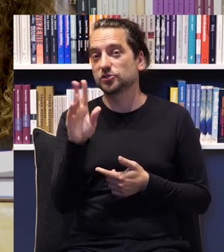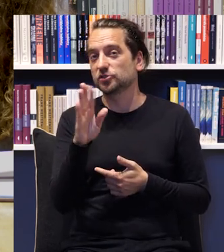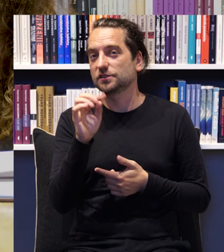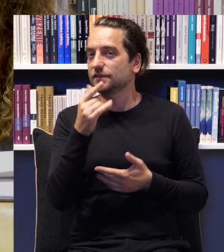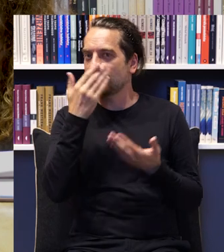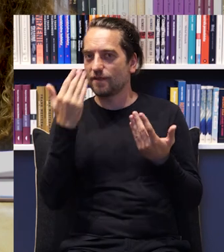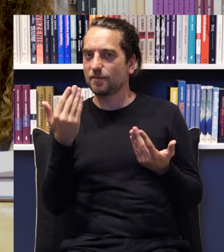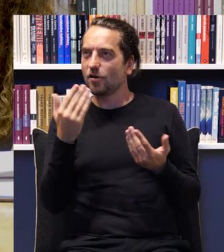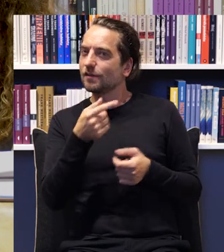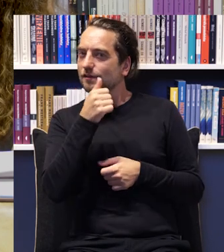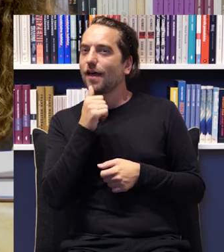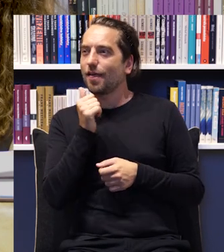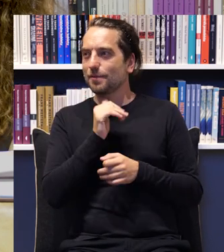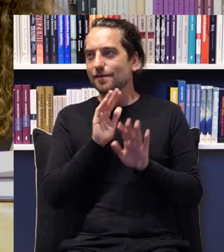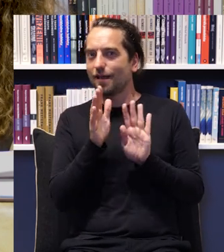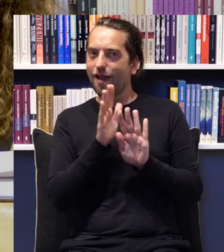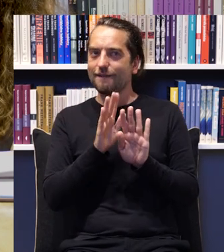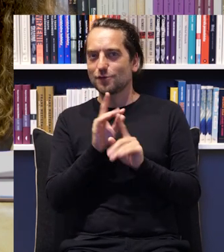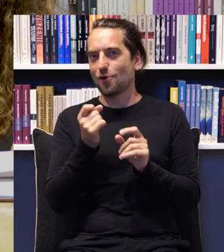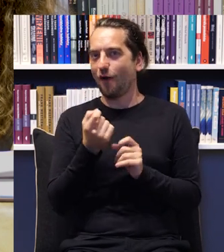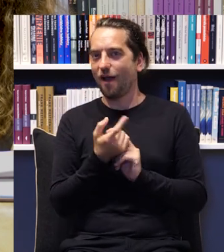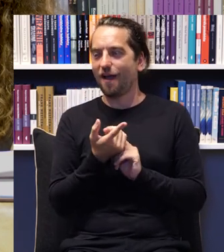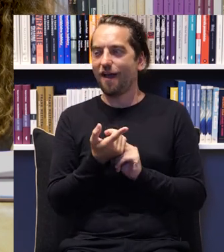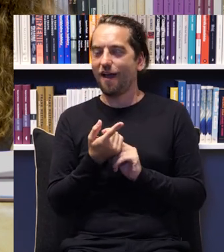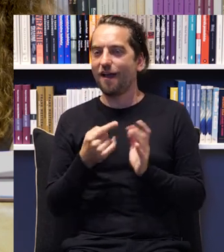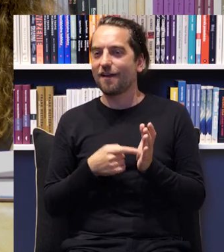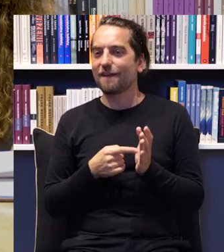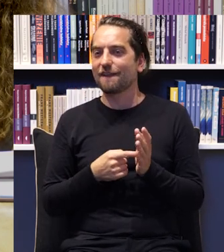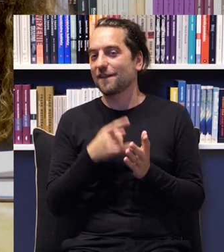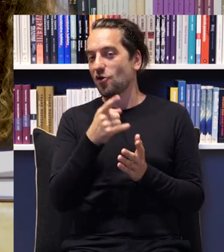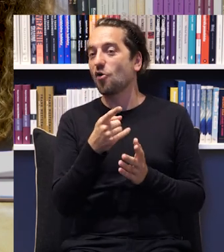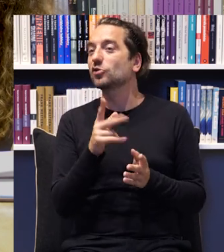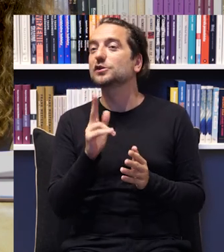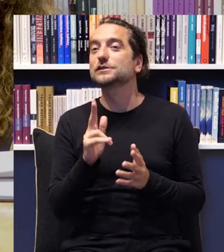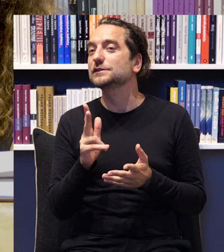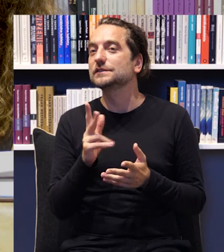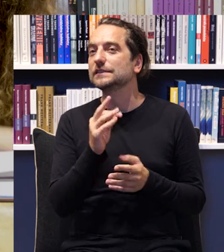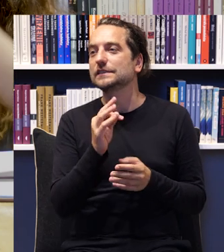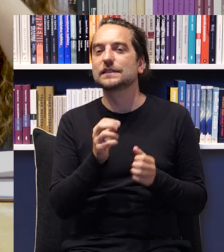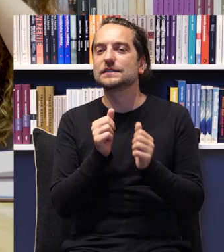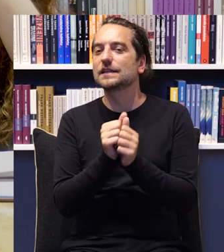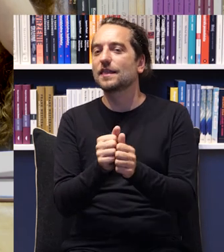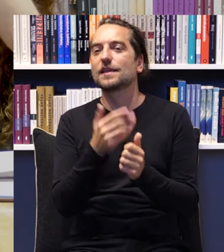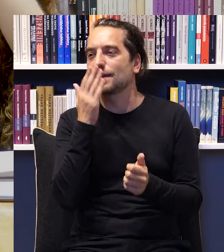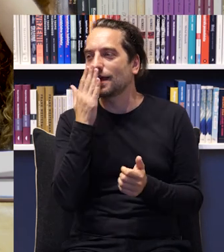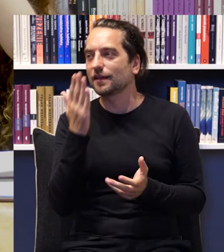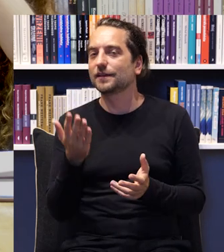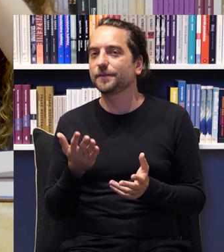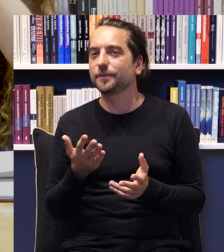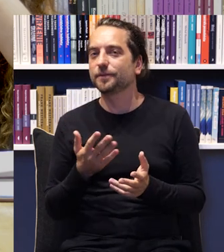ta tajemniczość tej postaci właściwie współgra z tym, jaką ona pełni funkcję w tej książce, no bo tak jak mówisz, trochę jest